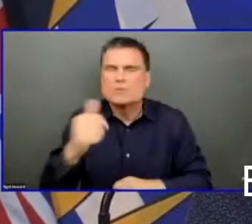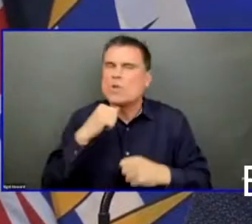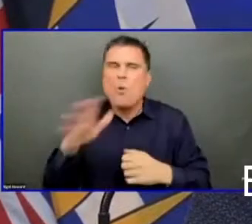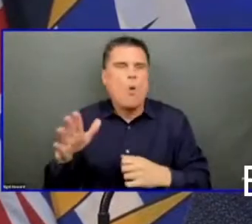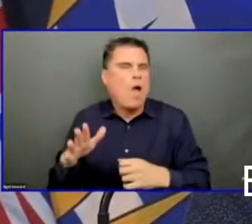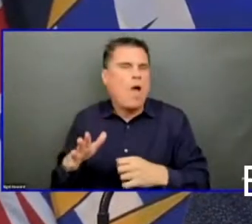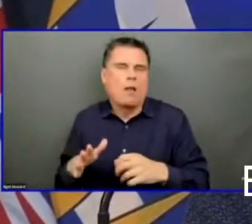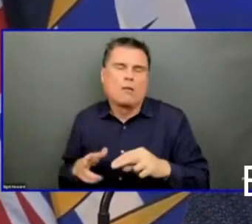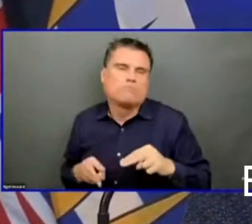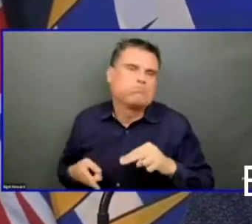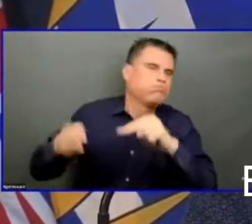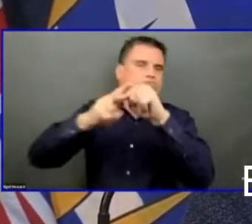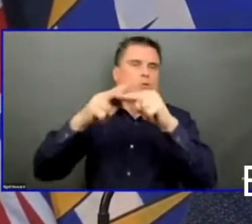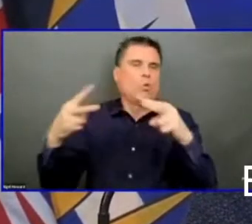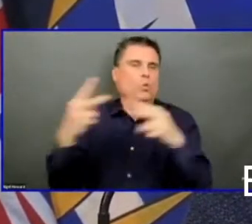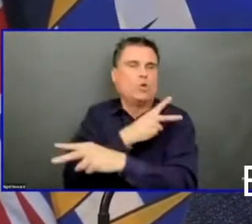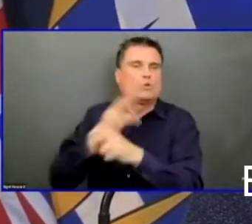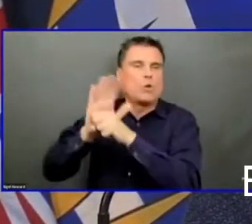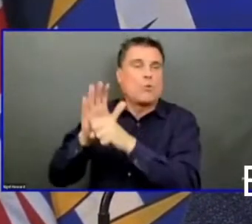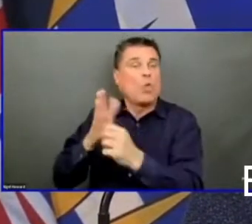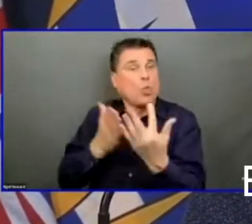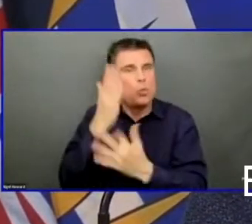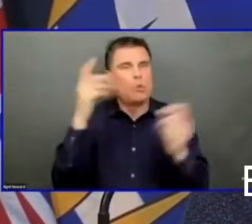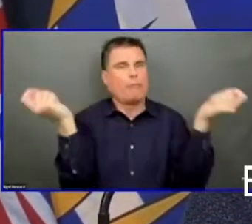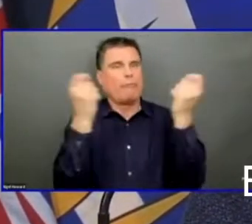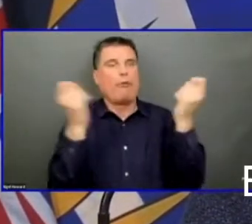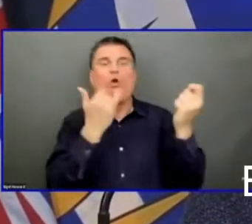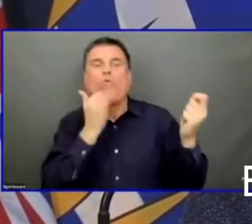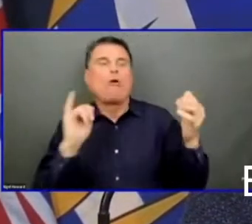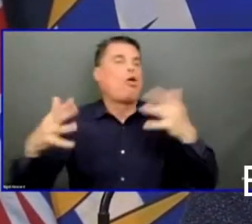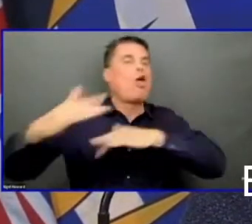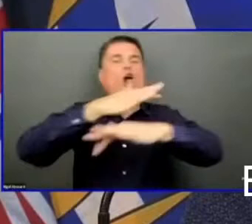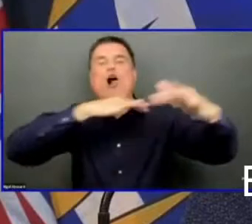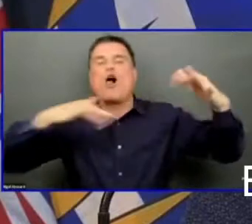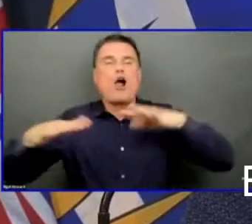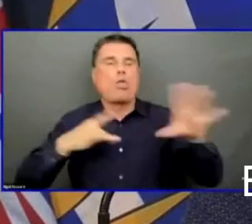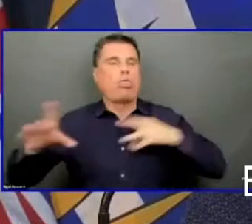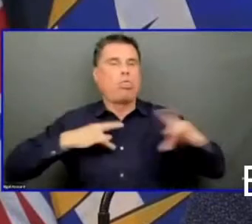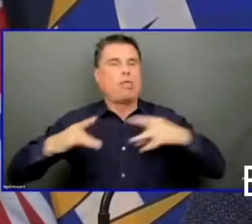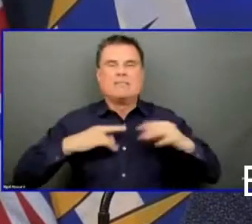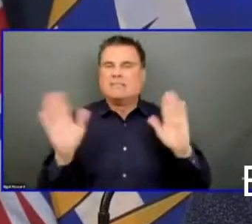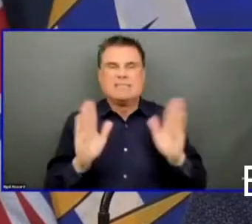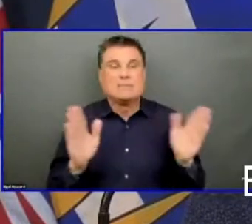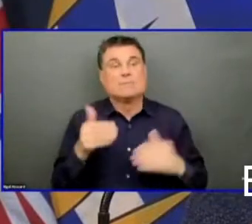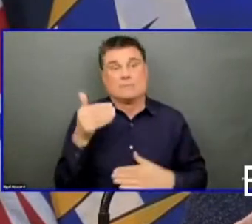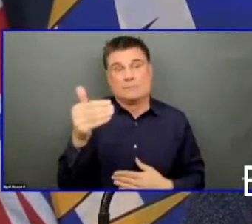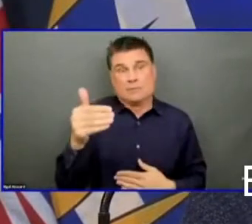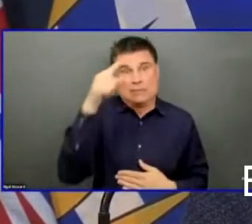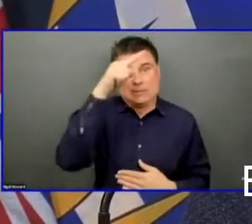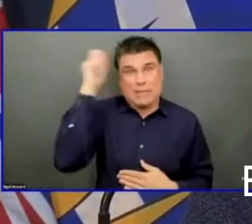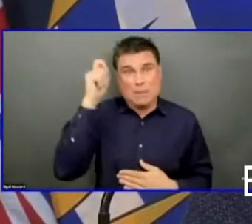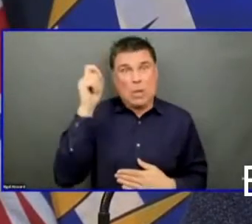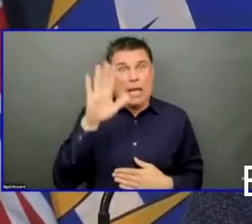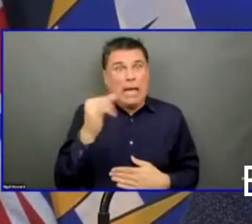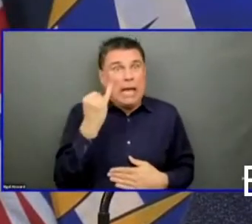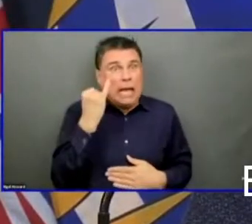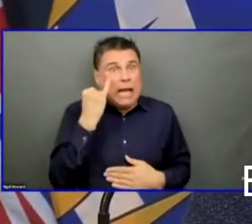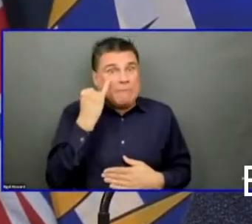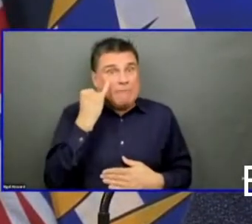往的这个经验教训，看到了更多的这个获得新冠都是通过喝酒，大家放松了警